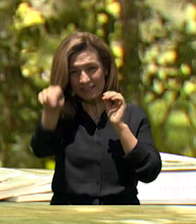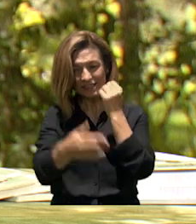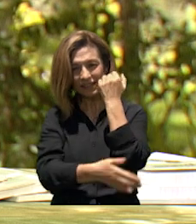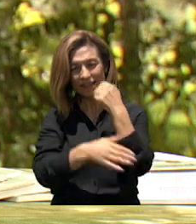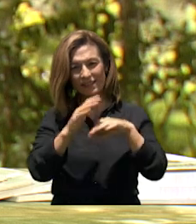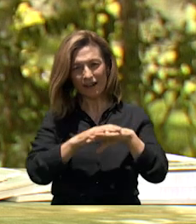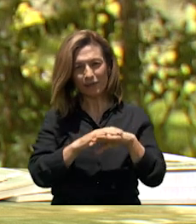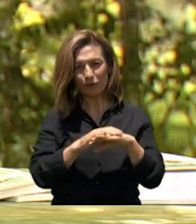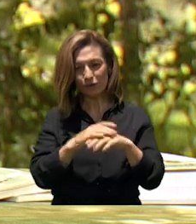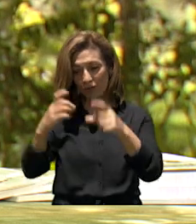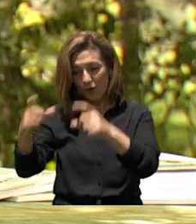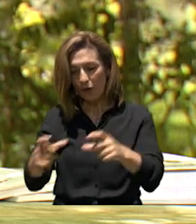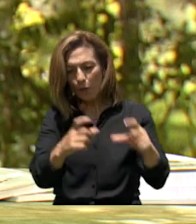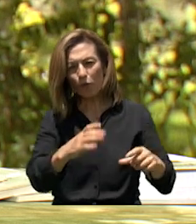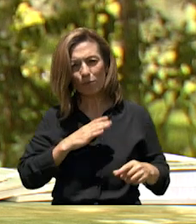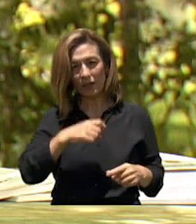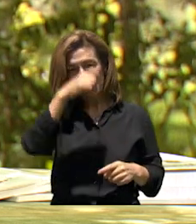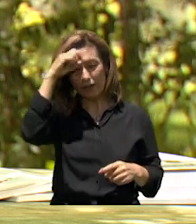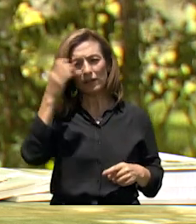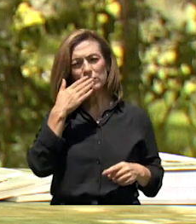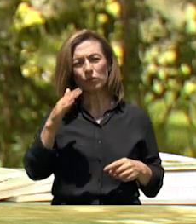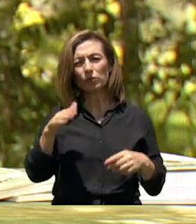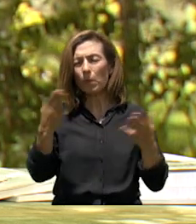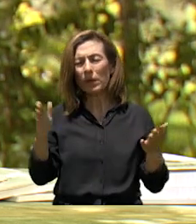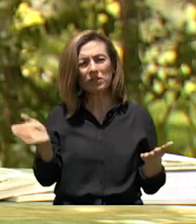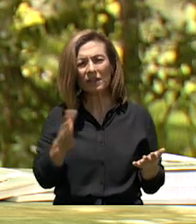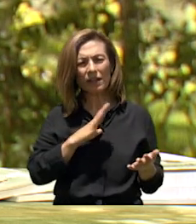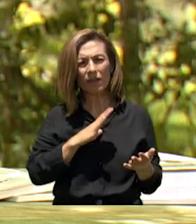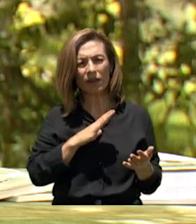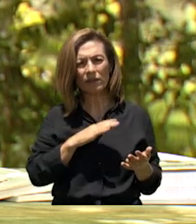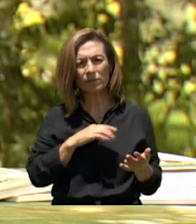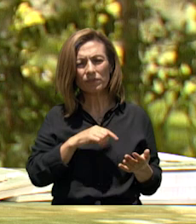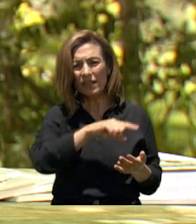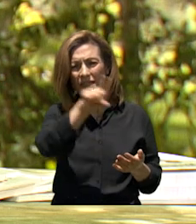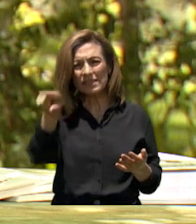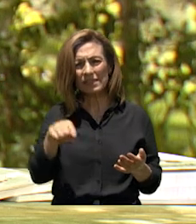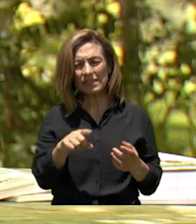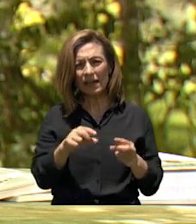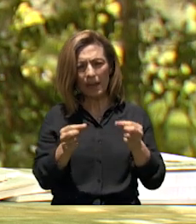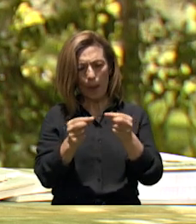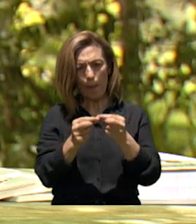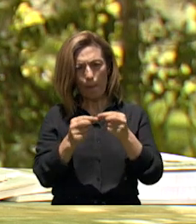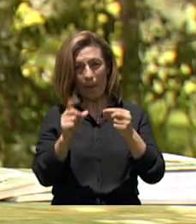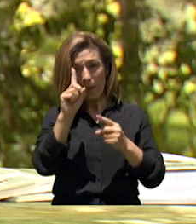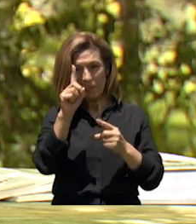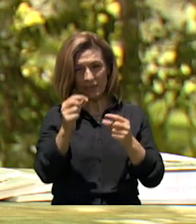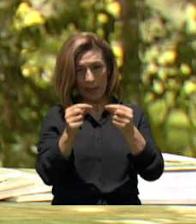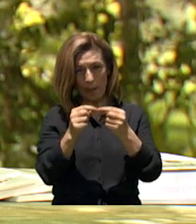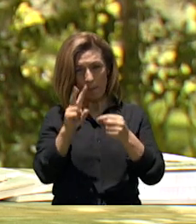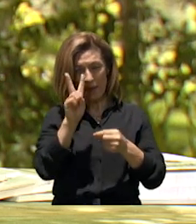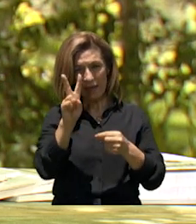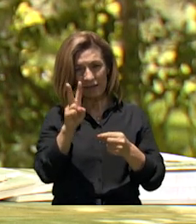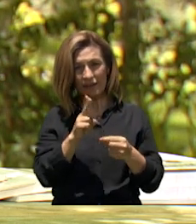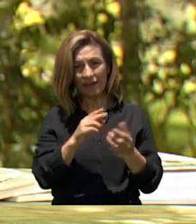süper atölyeler var Yaz okulunda başka neler var sizlerle B1 ve B2 düzeylerinde